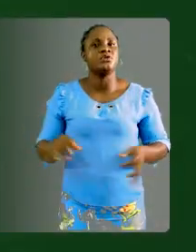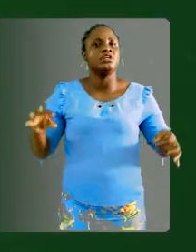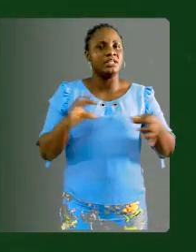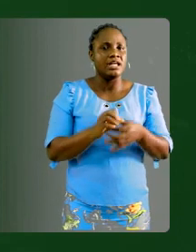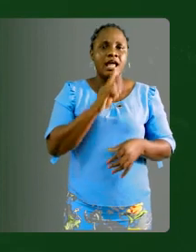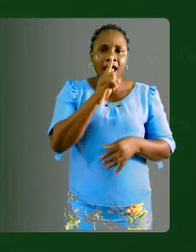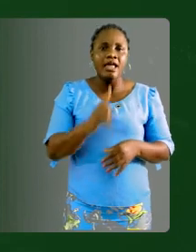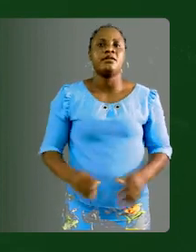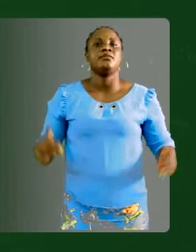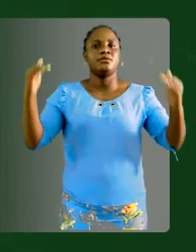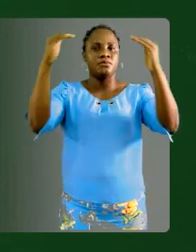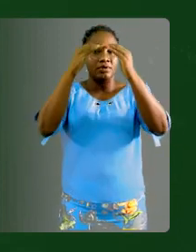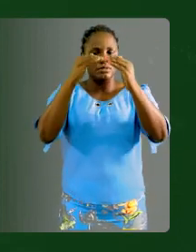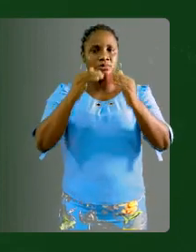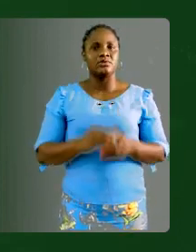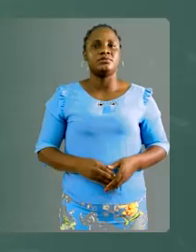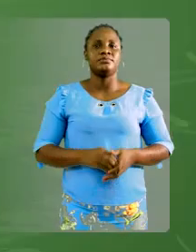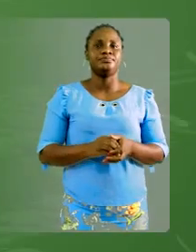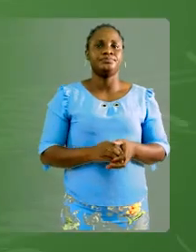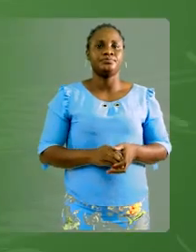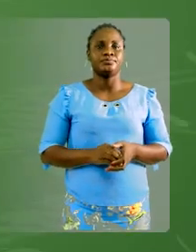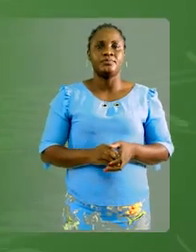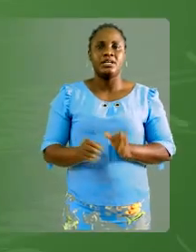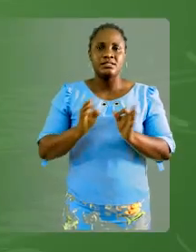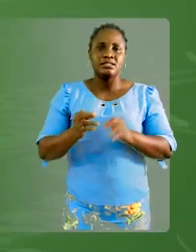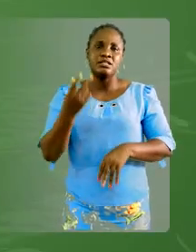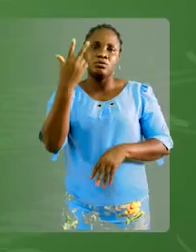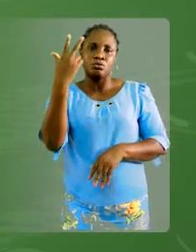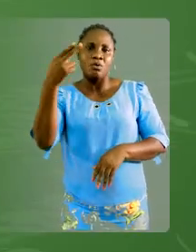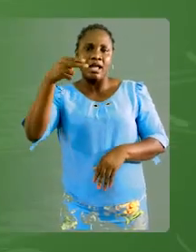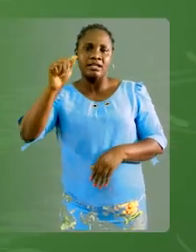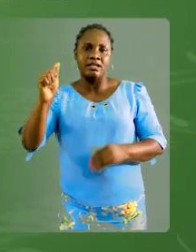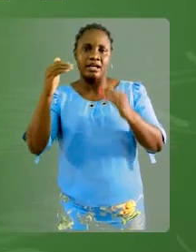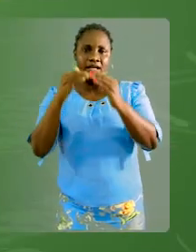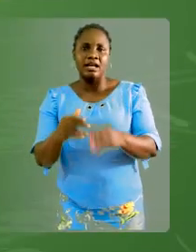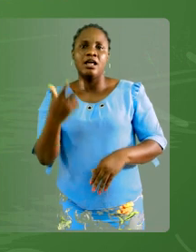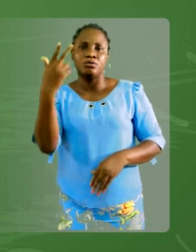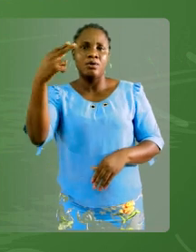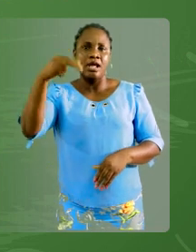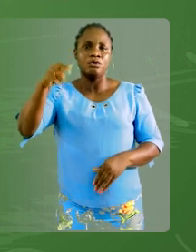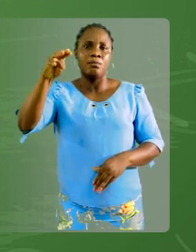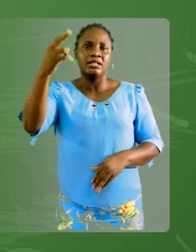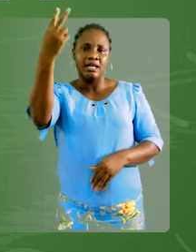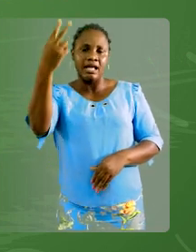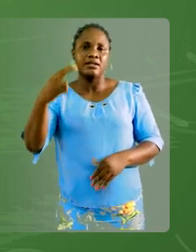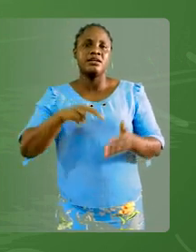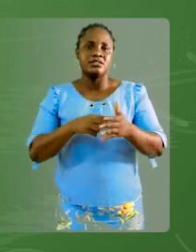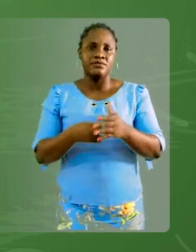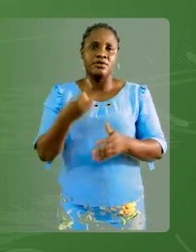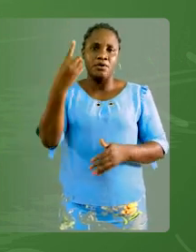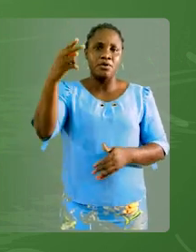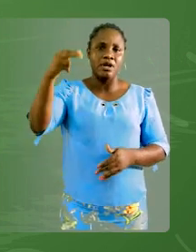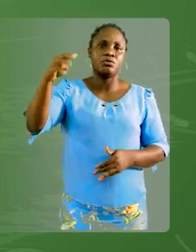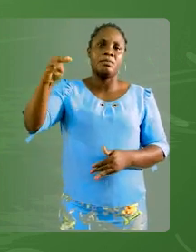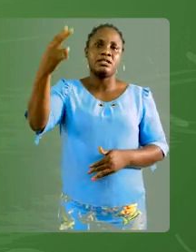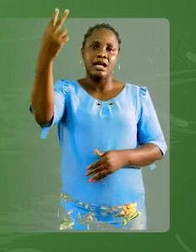correspondance. Donc, si trois hectares est égal à trois hectomètres carrés, on peut dire qu'un